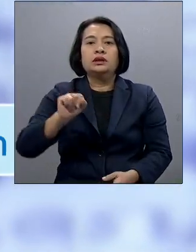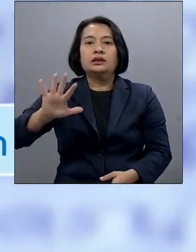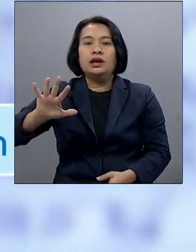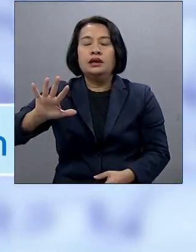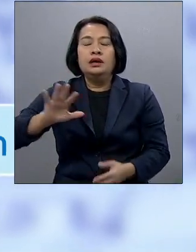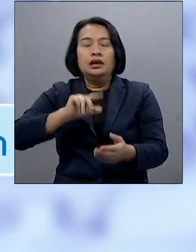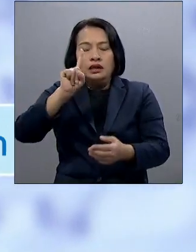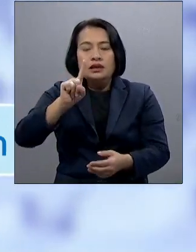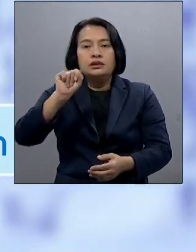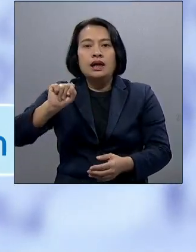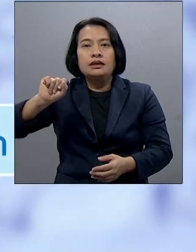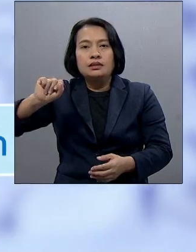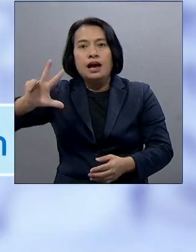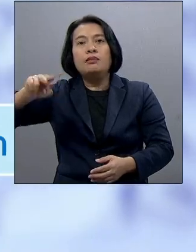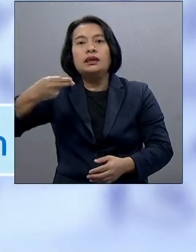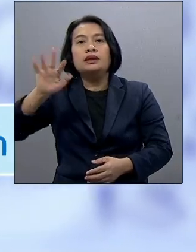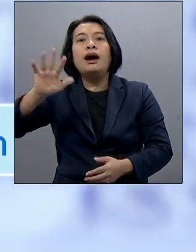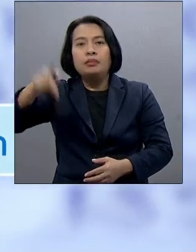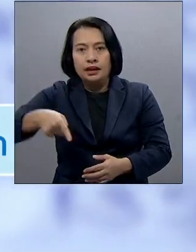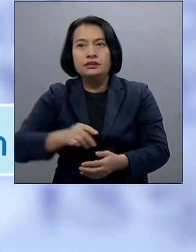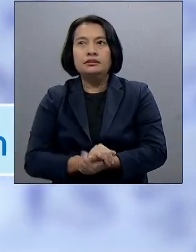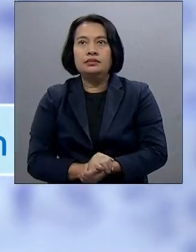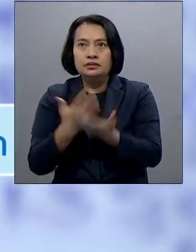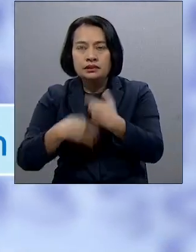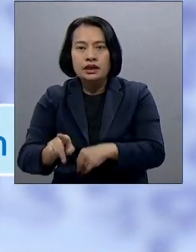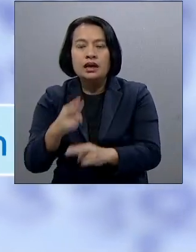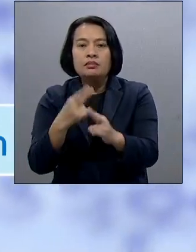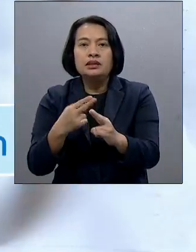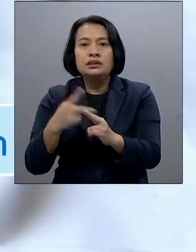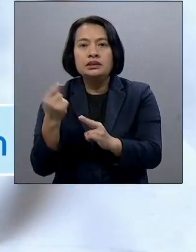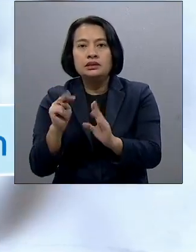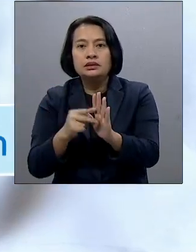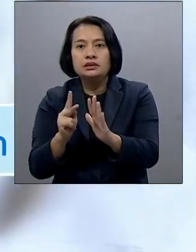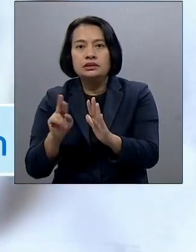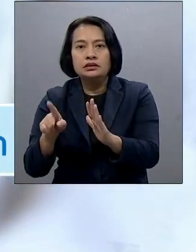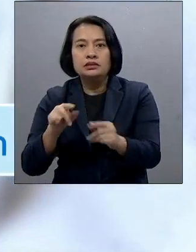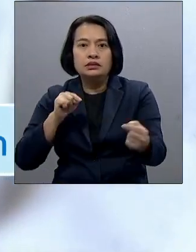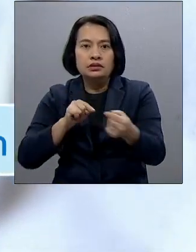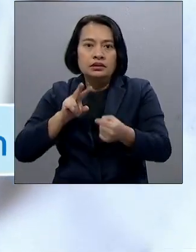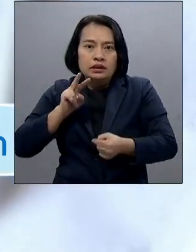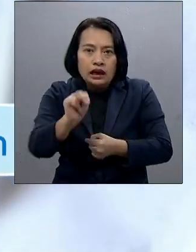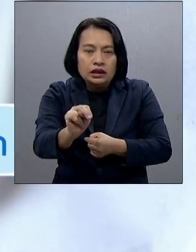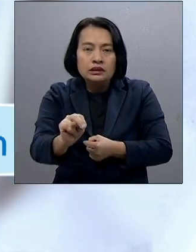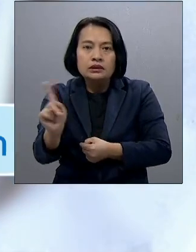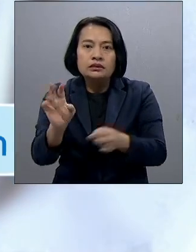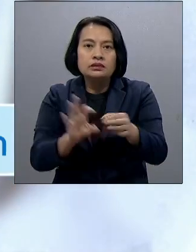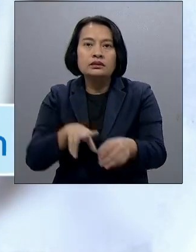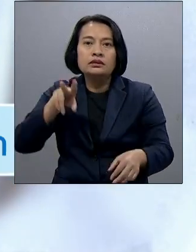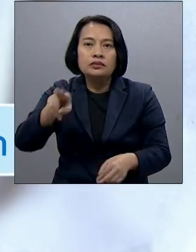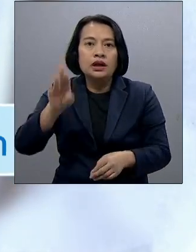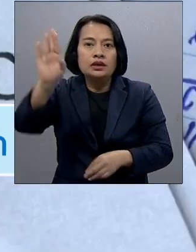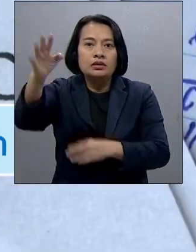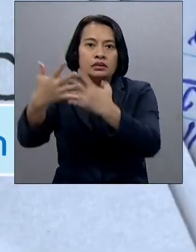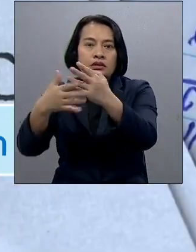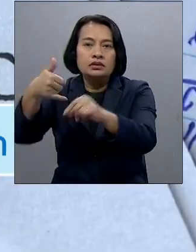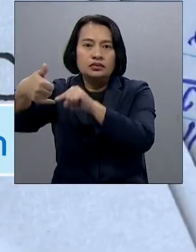135,000 บาทค่ะหลังจากนั้นมีคนคนหนึ่งชื่อนายธนากรนัดหมายพาสามีของนางลำไพเนี่ยนะคะบ